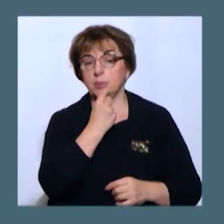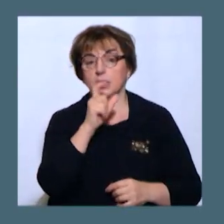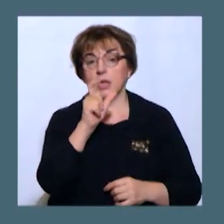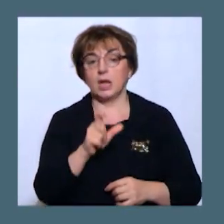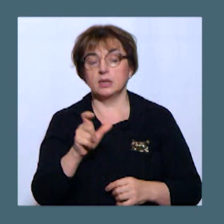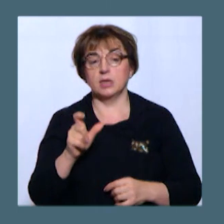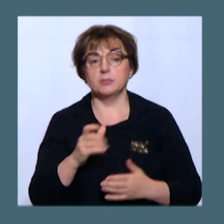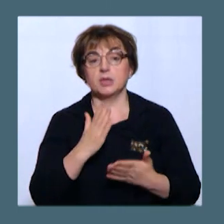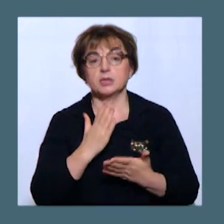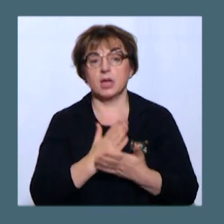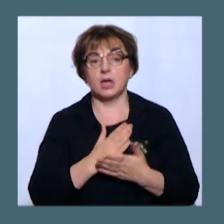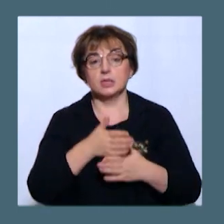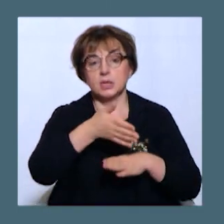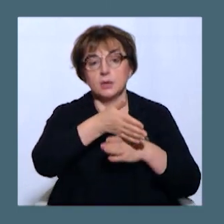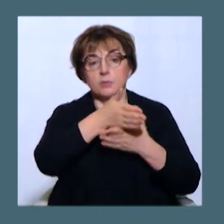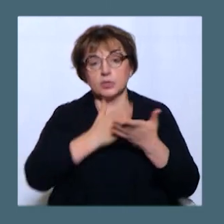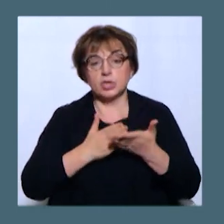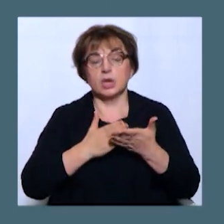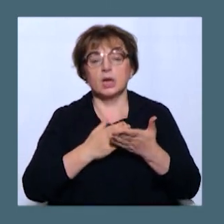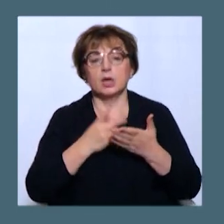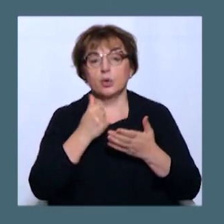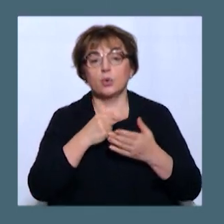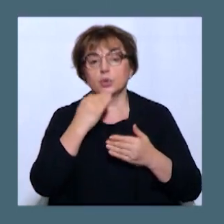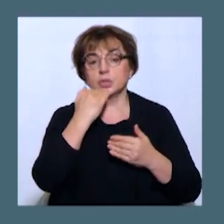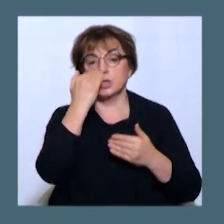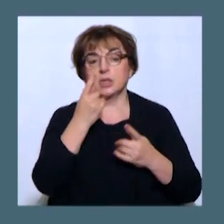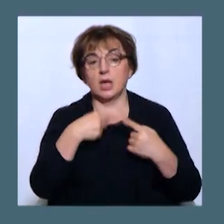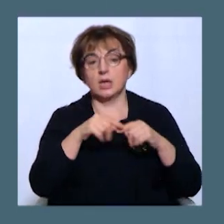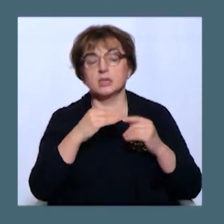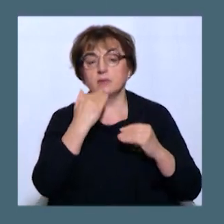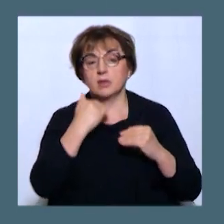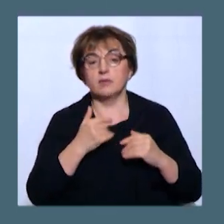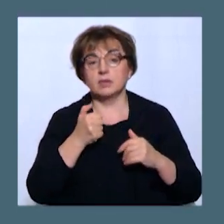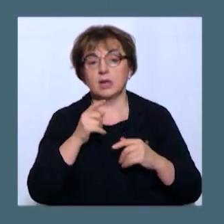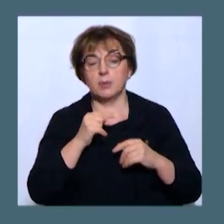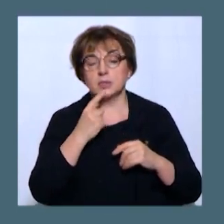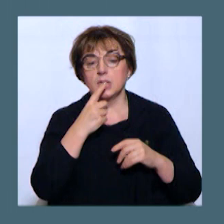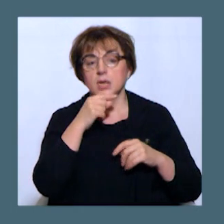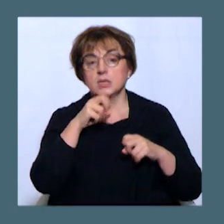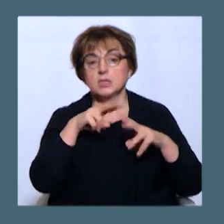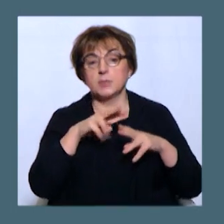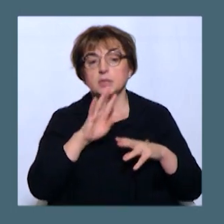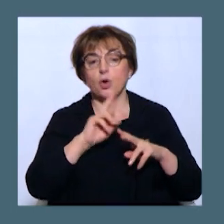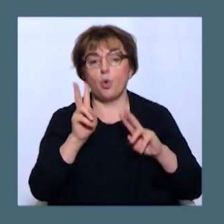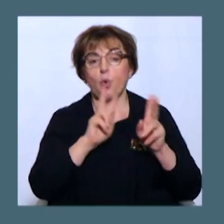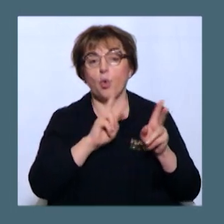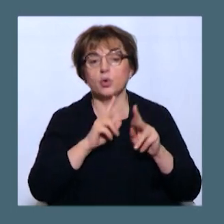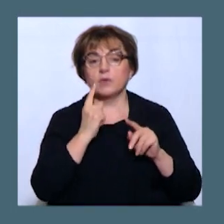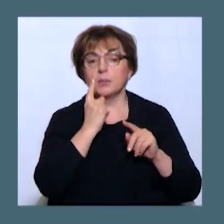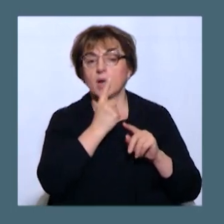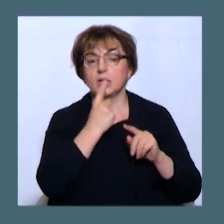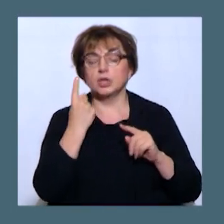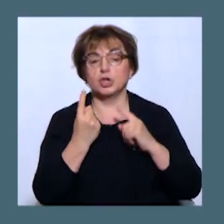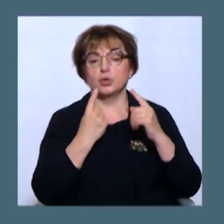ადამიანის არის ჭრელი კბილები, როგორც ზედა ასევე ქვედა ყბაზე. ჭრელი კბილების ორივე მხარეს არის